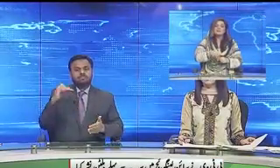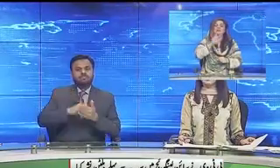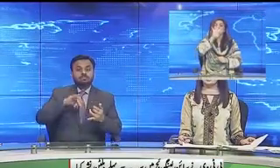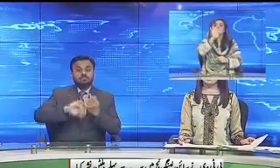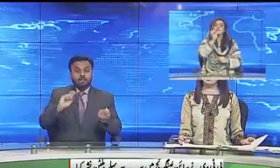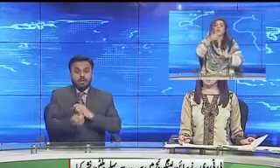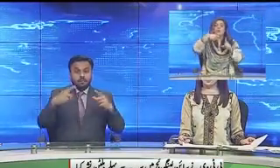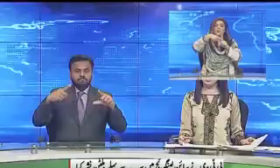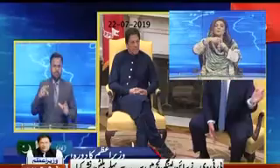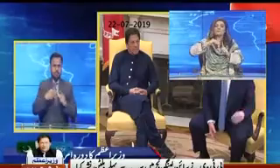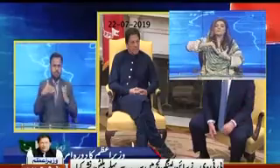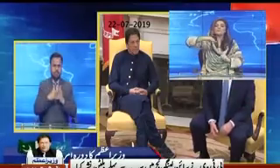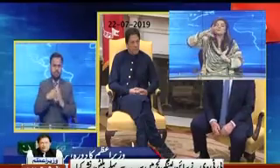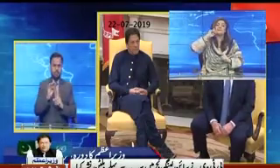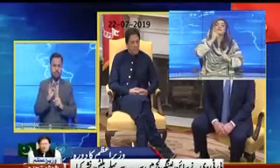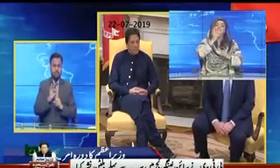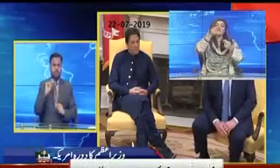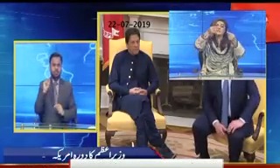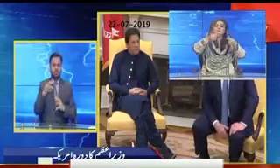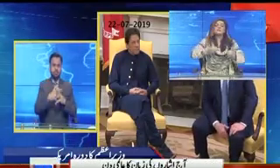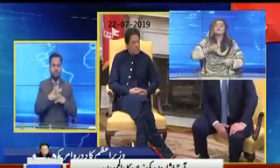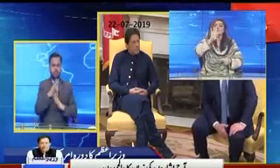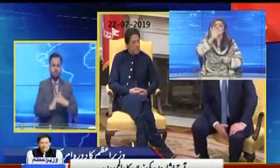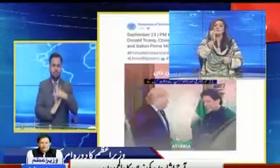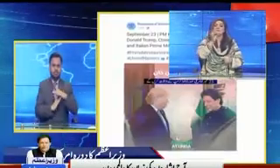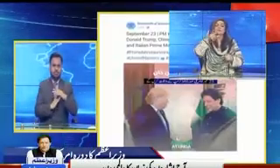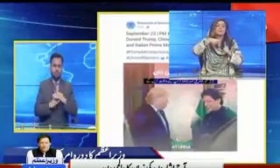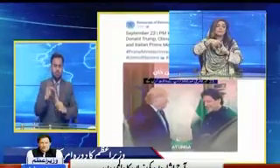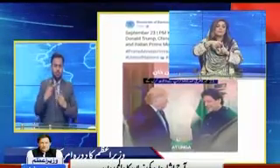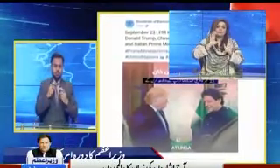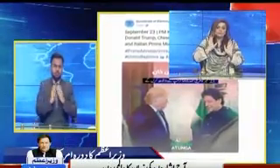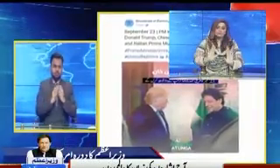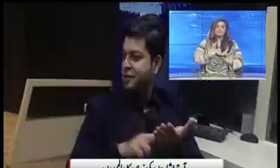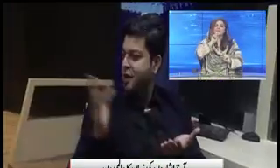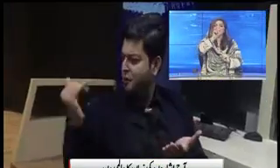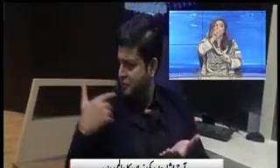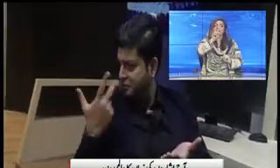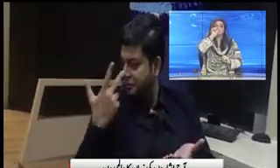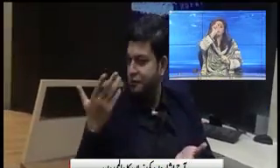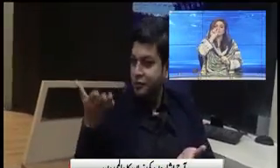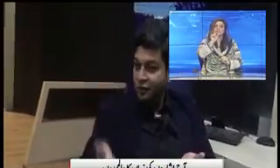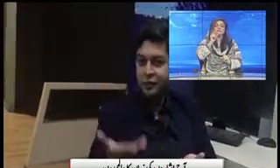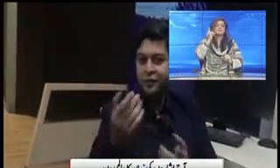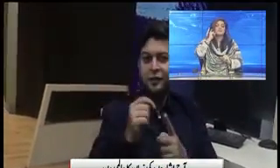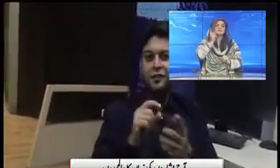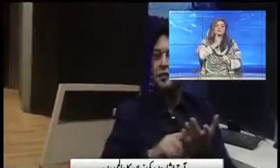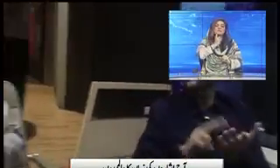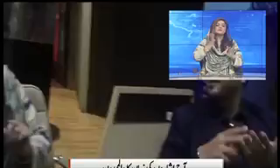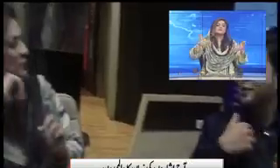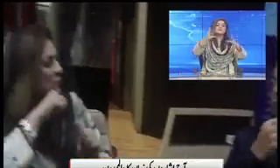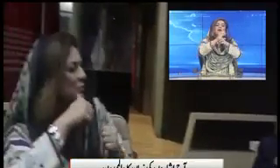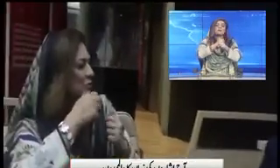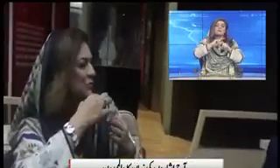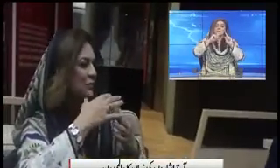में बसने वाले कुव्वत गोयाई और समात से महरूम अफराद सिर्फ इशारों की जबान से अपनी बात समझा सकते हैं, जिसकी वजह से इन्हें माशरे में कई मुकामात